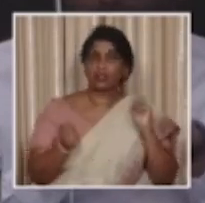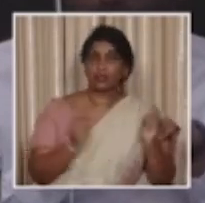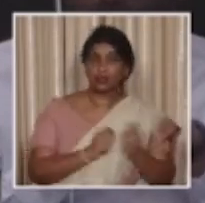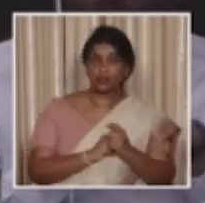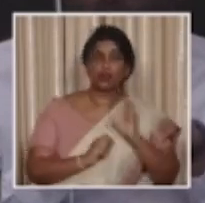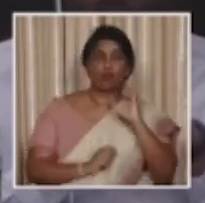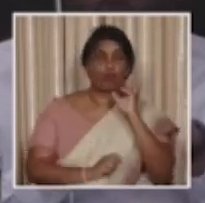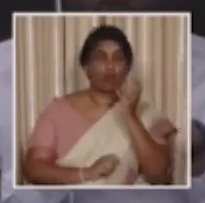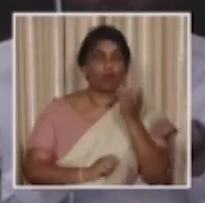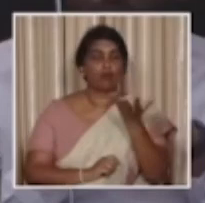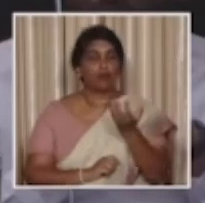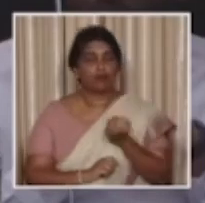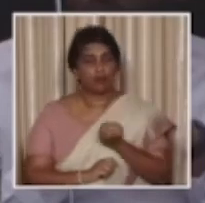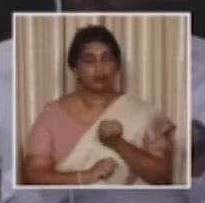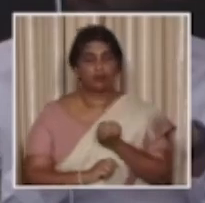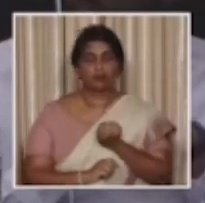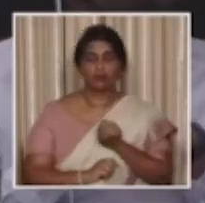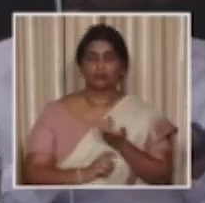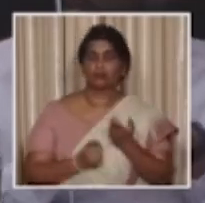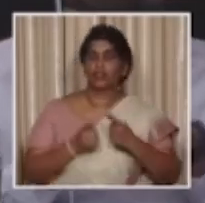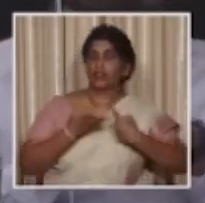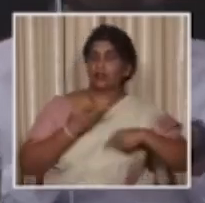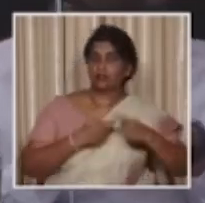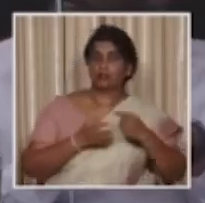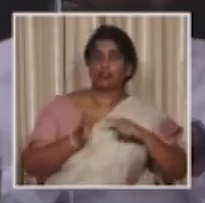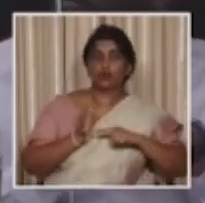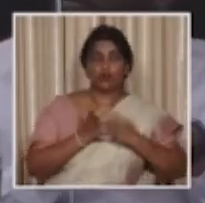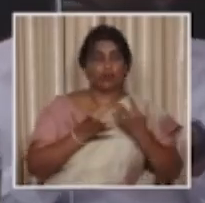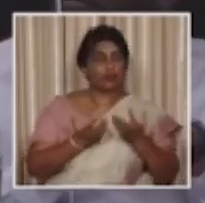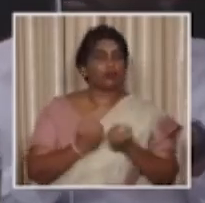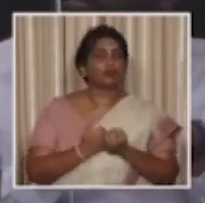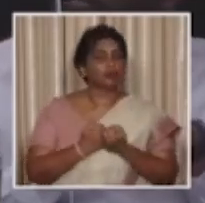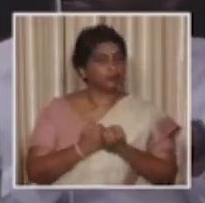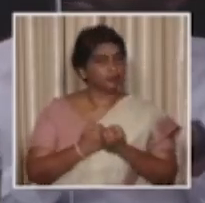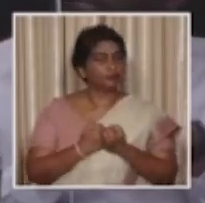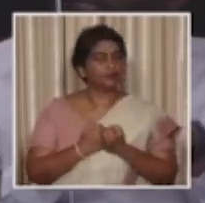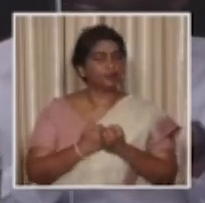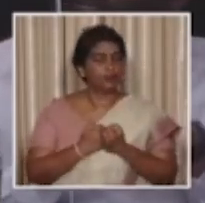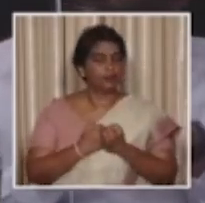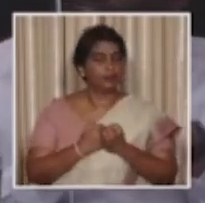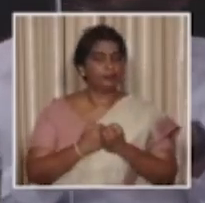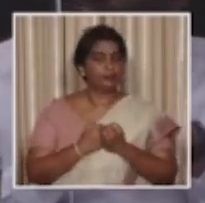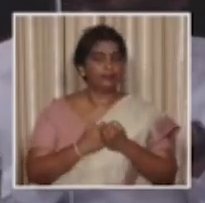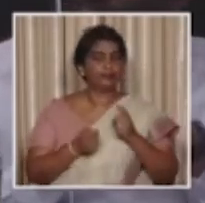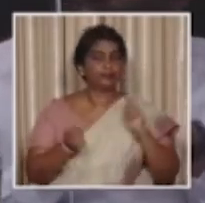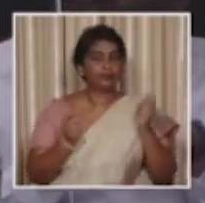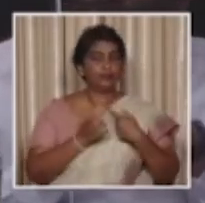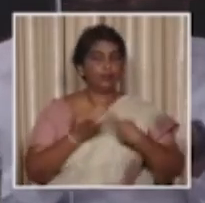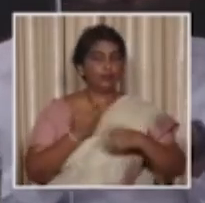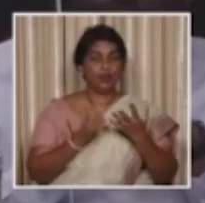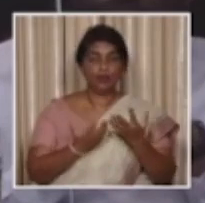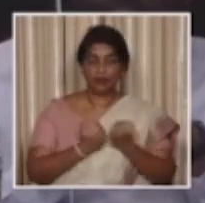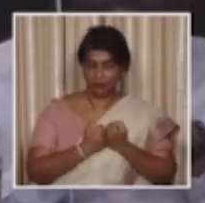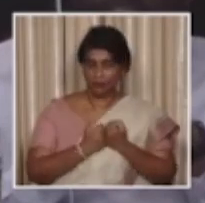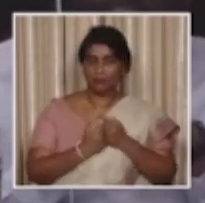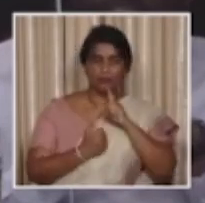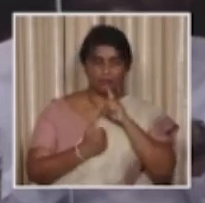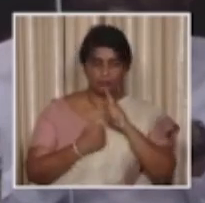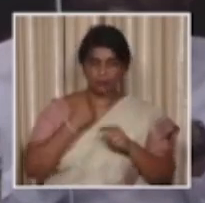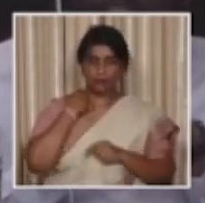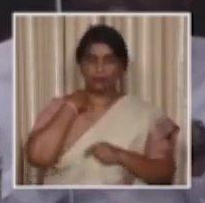වලට බෝලයක් ගන්න ඊළඟට අනික් අවශ්‍ය උපකරණ ටික ගන්න මේ ක්‍රිකට් භාණ්ඩ ටික අරගෙන දෙන්නයි කියලා